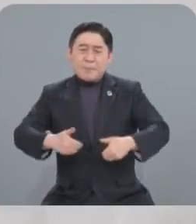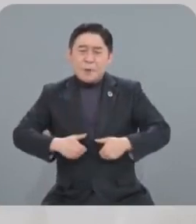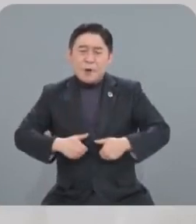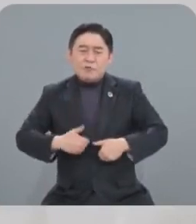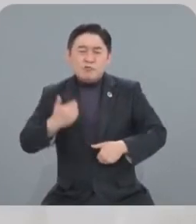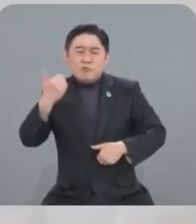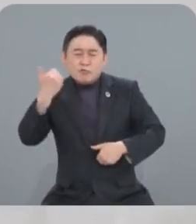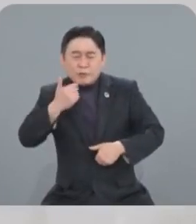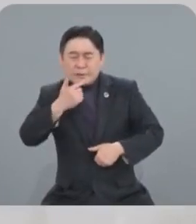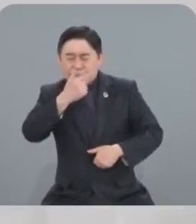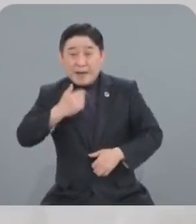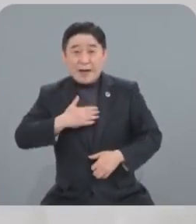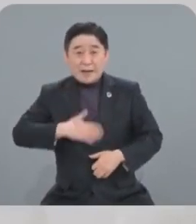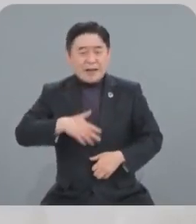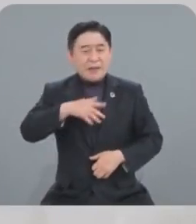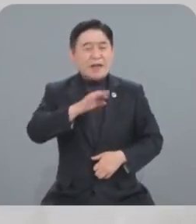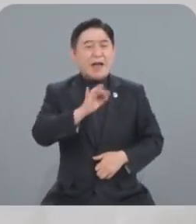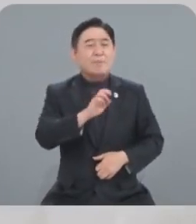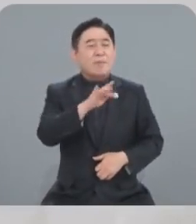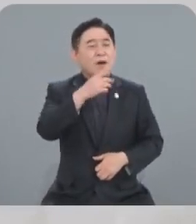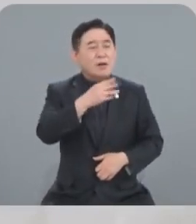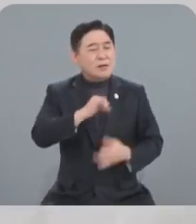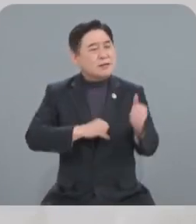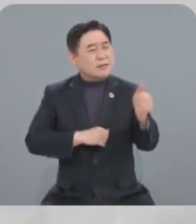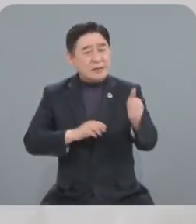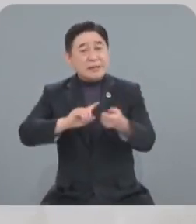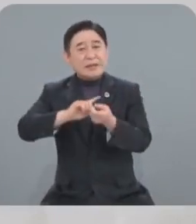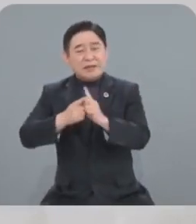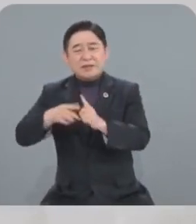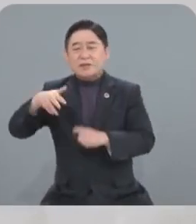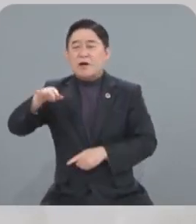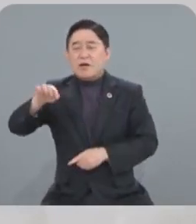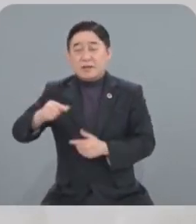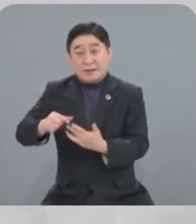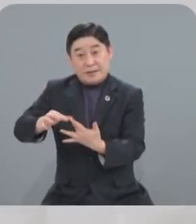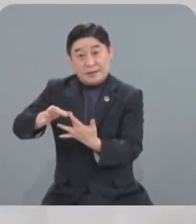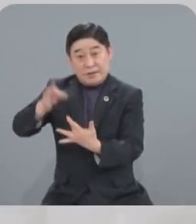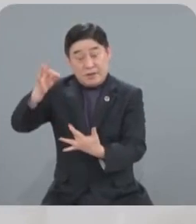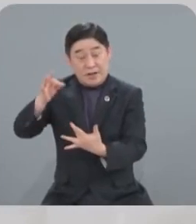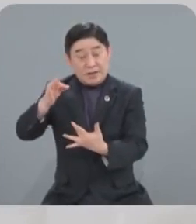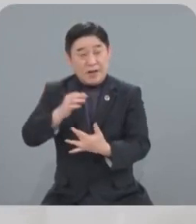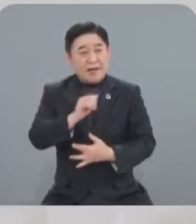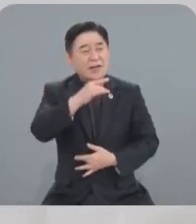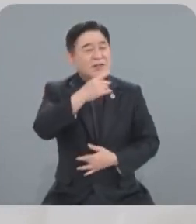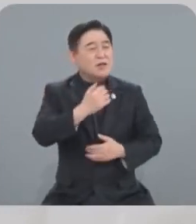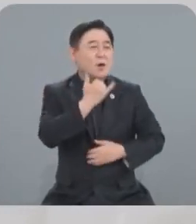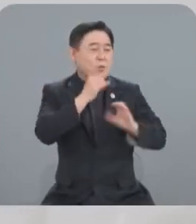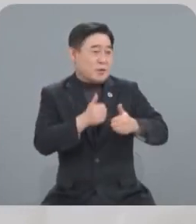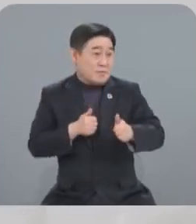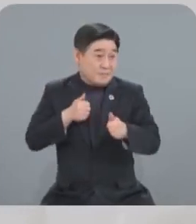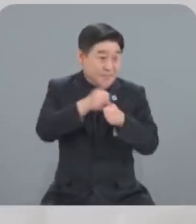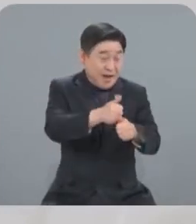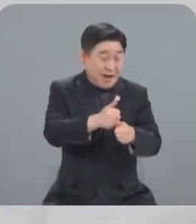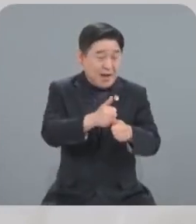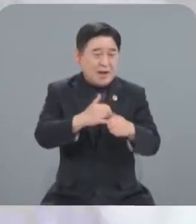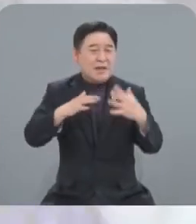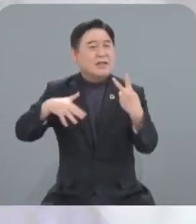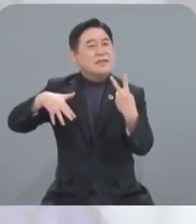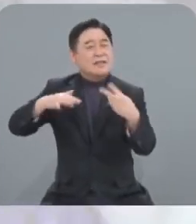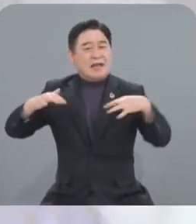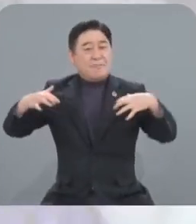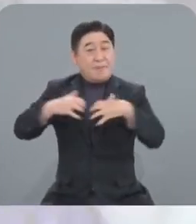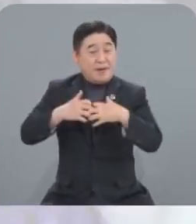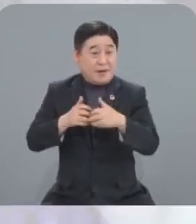최 부 된 총리대신 윈스턴 철 치의 선택에 피트 상대도 2차대전에서 승리를 거뒀습니다